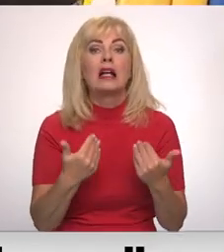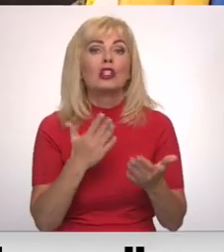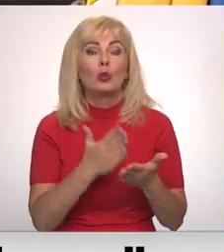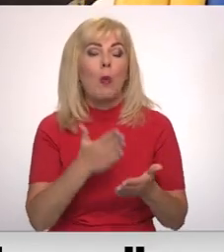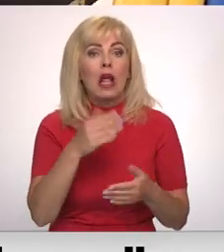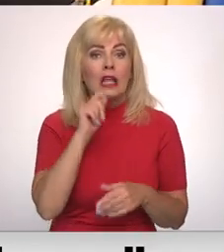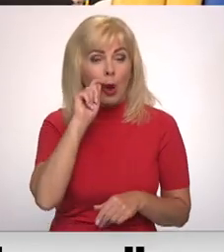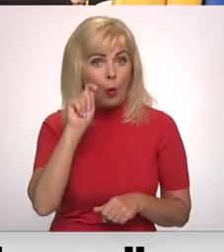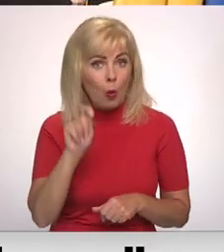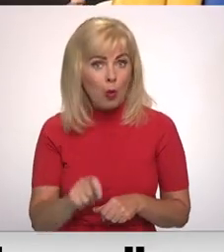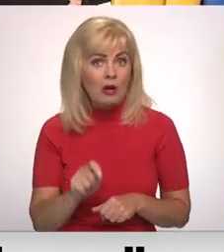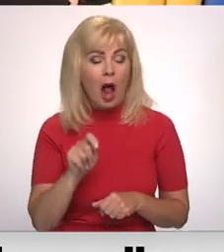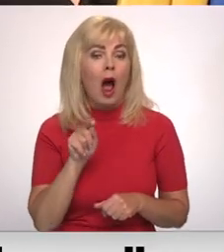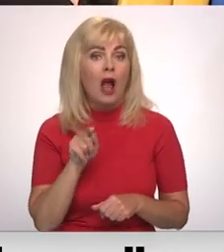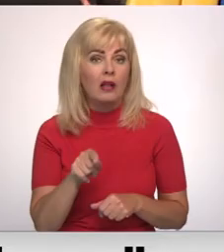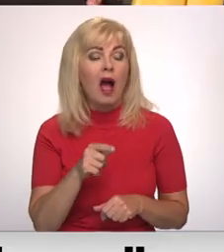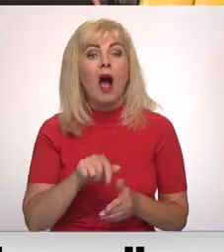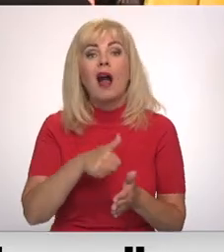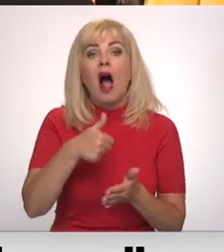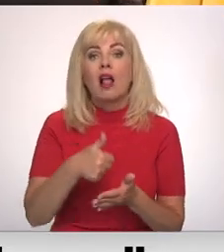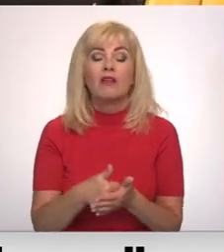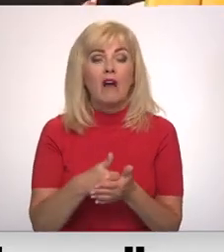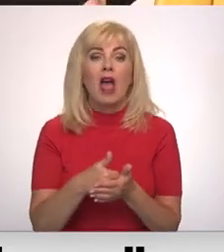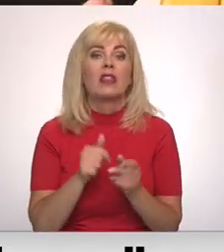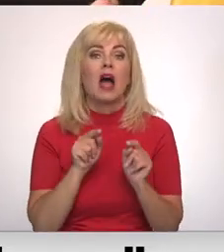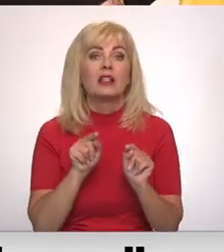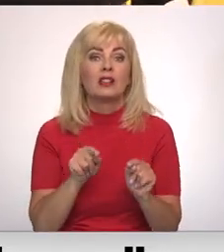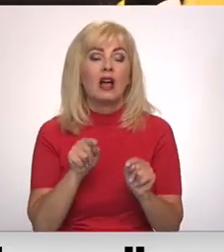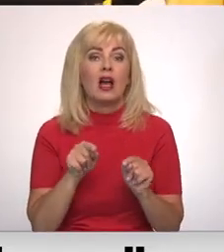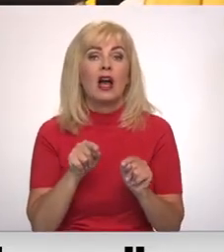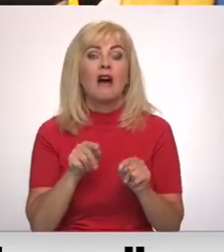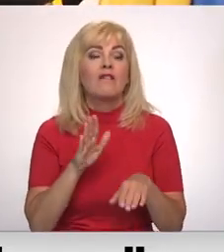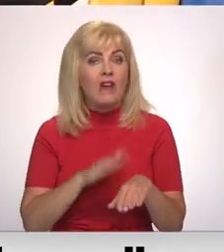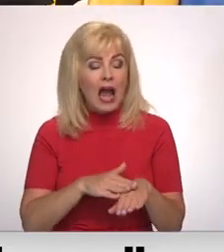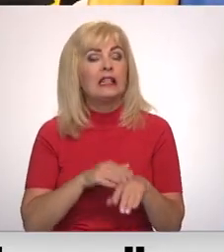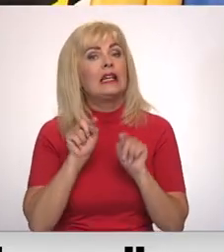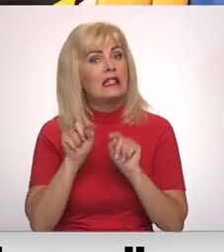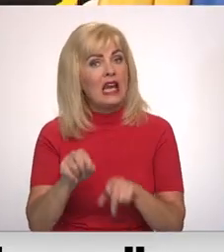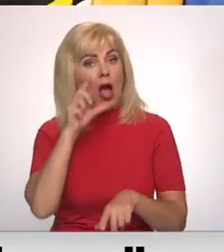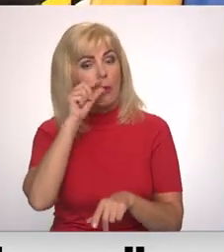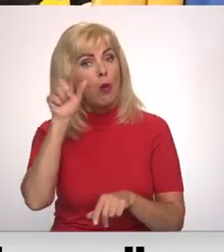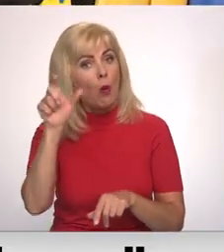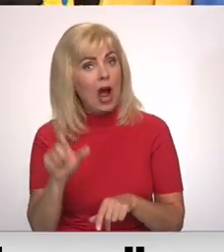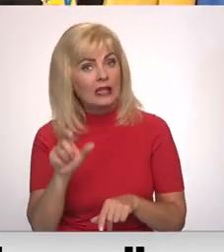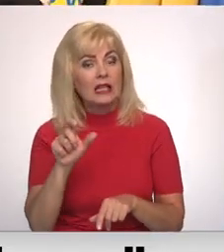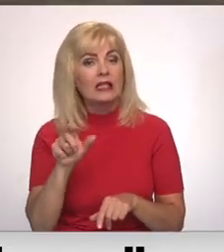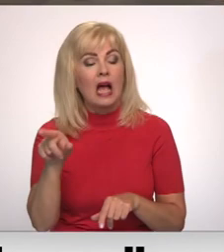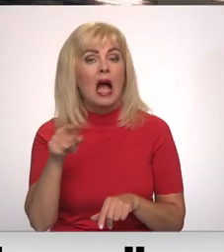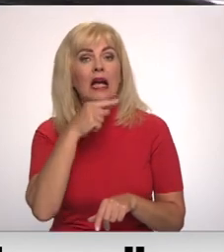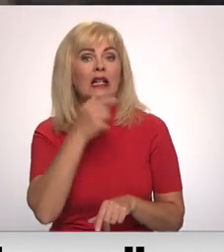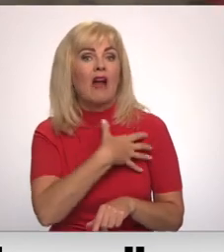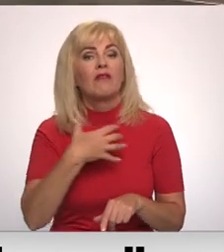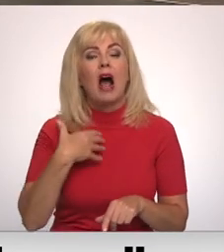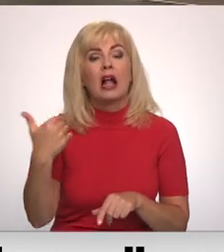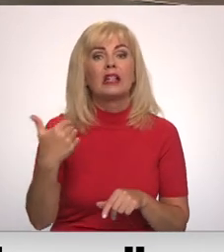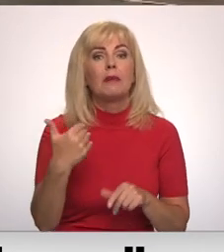Ukraina. Un kā galvenais, kas vainīgs ir tieši Putins un Krievijas Kremļa režīms. Cilvēki